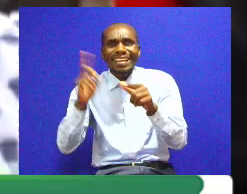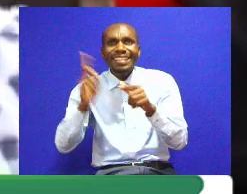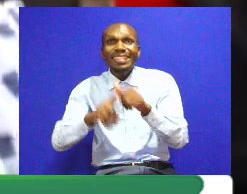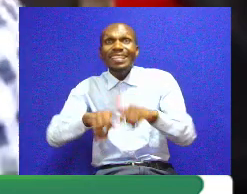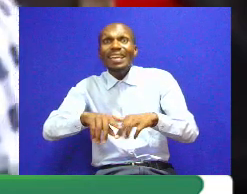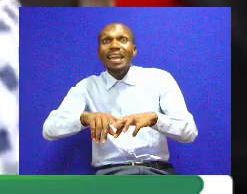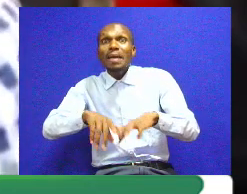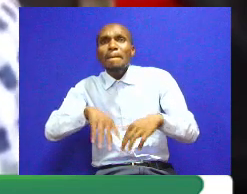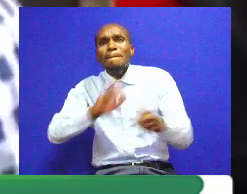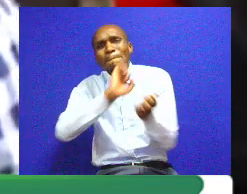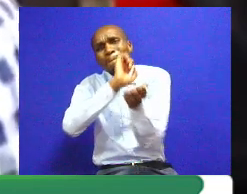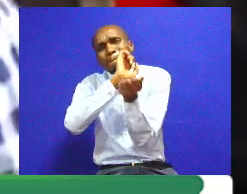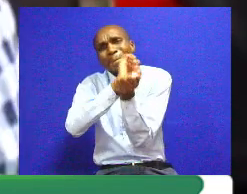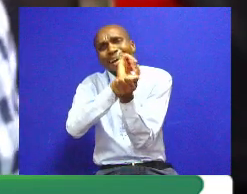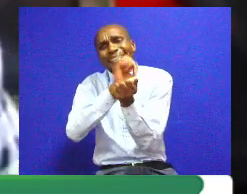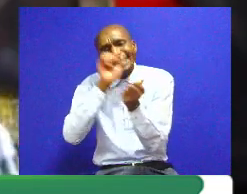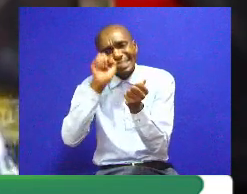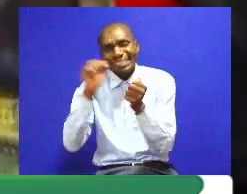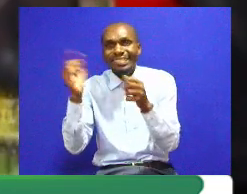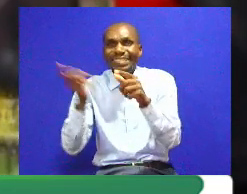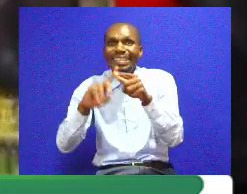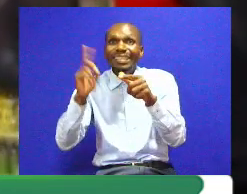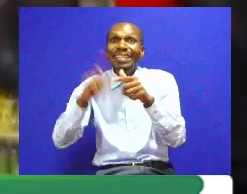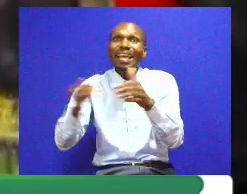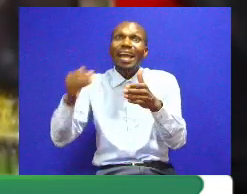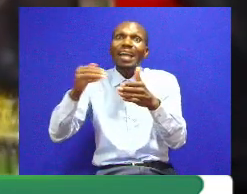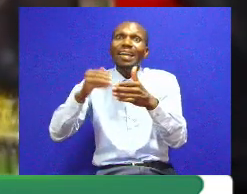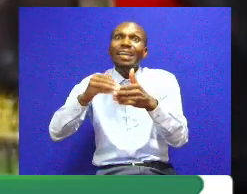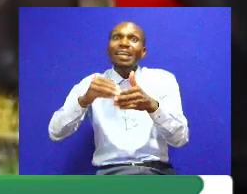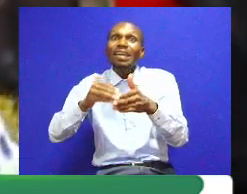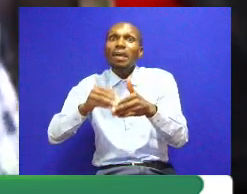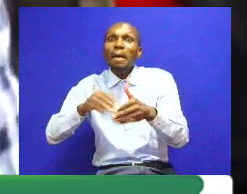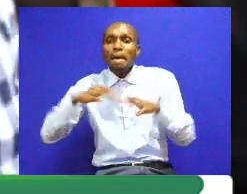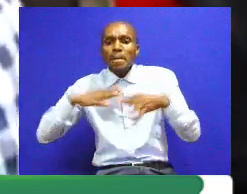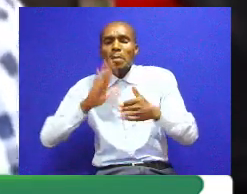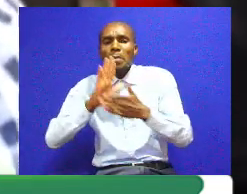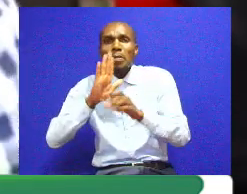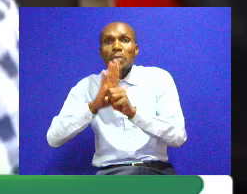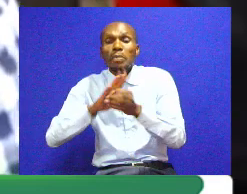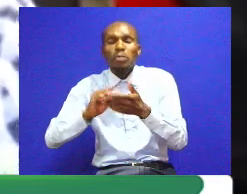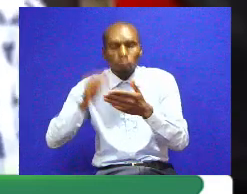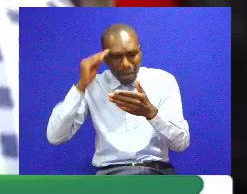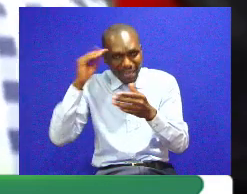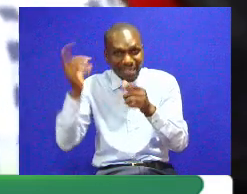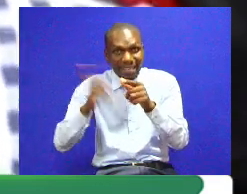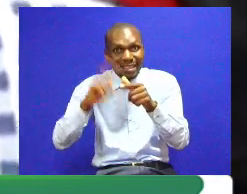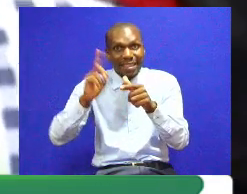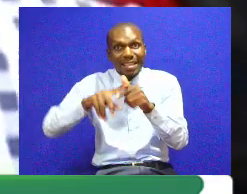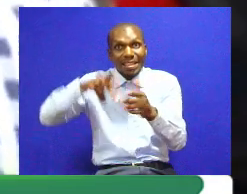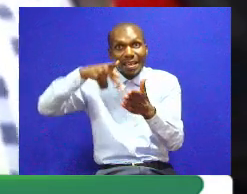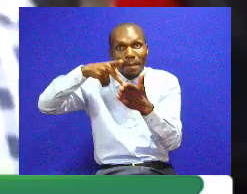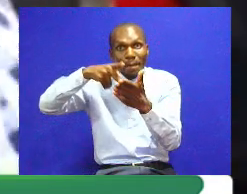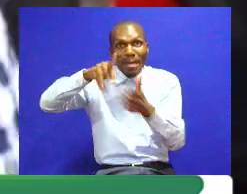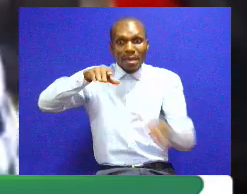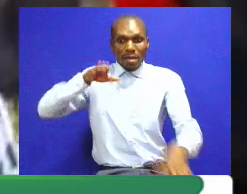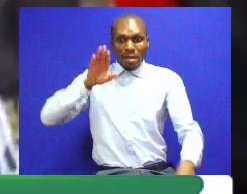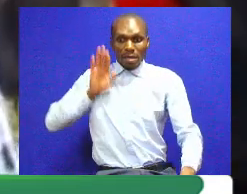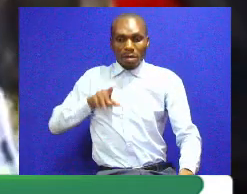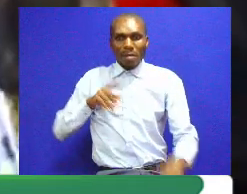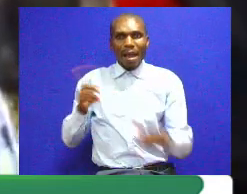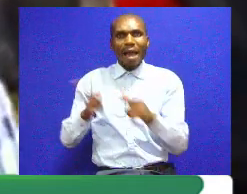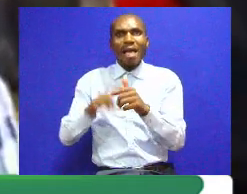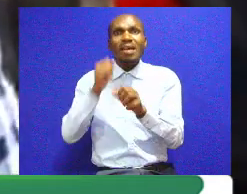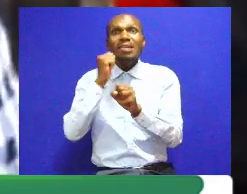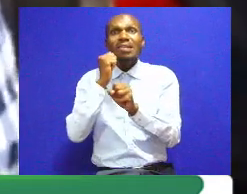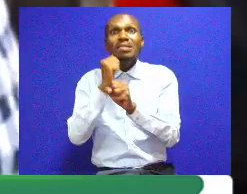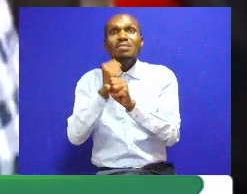wachukuliwe hatua na hatua kali ambayo itakuwa lesson kwa watu wale wengine hata ikiwezekana walipe hawa mama fidia ya kuwafanyia madharau